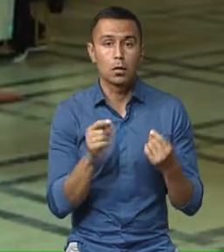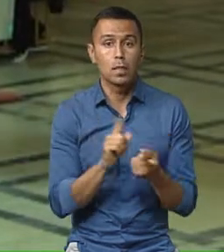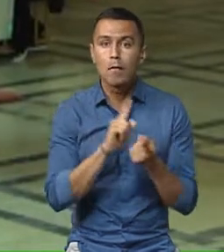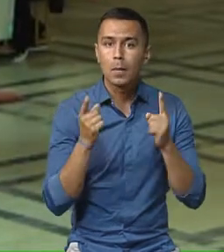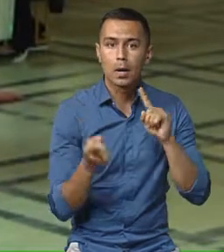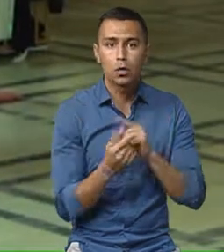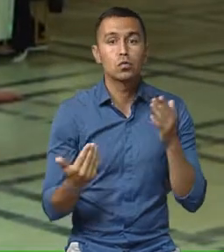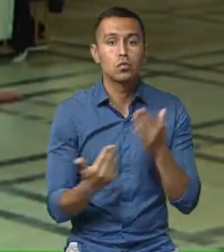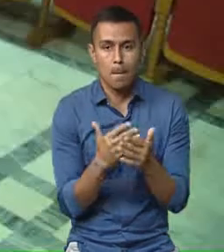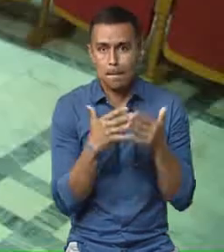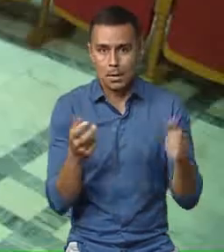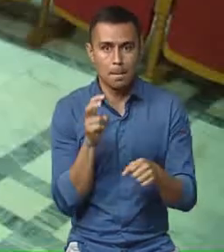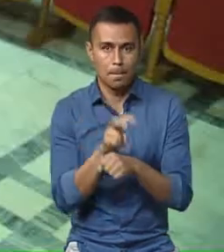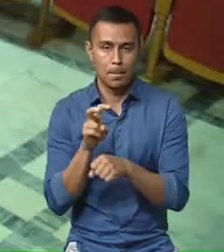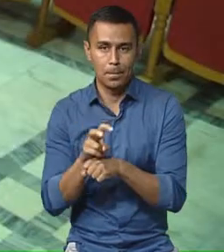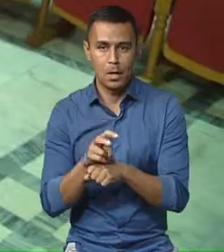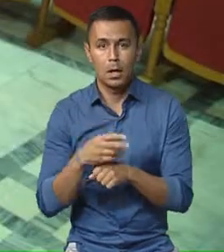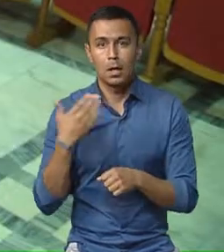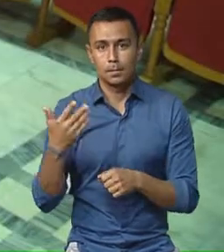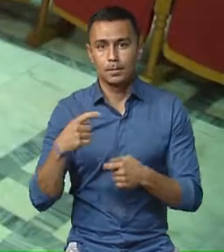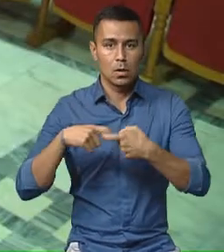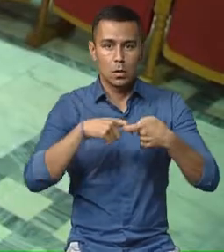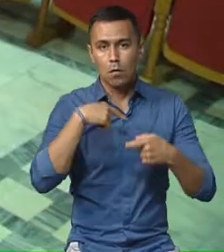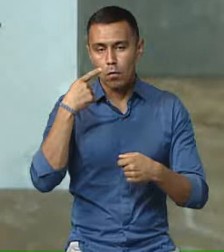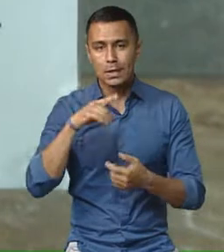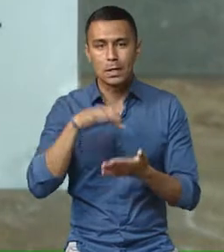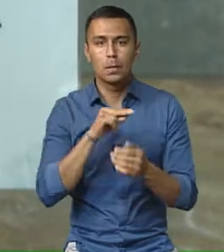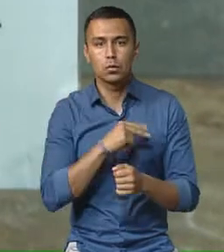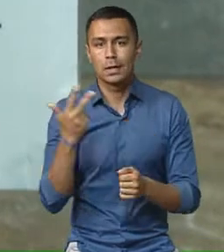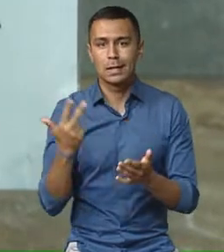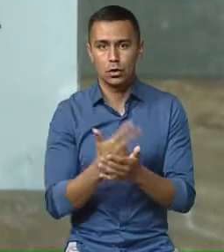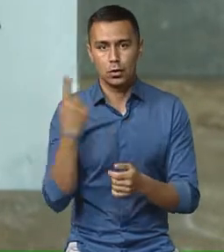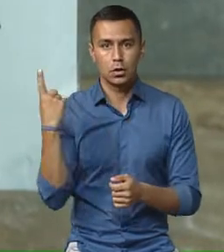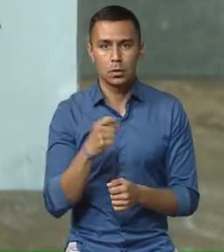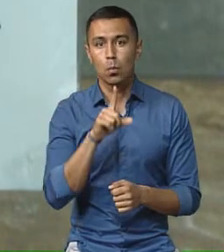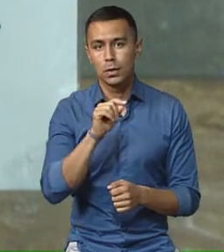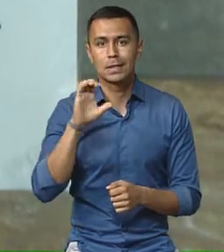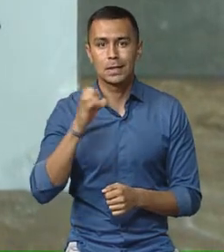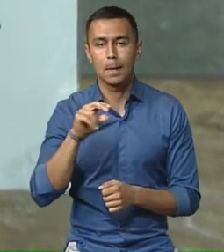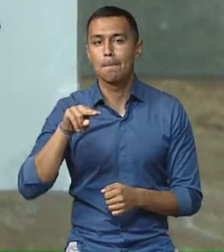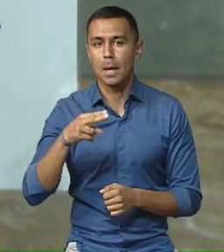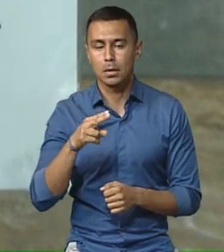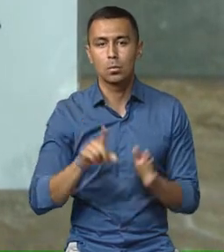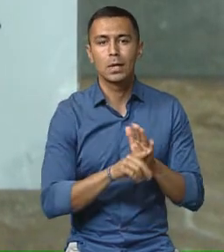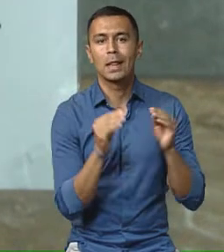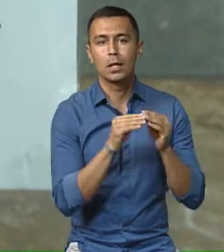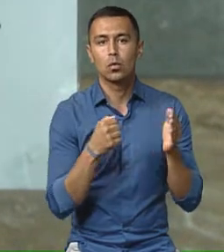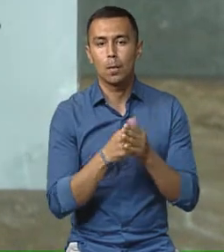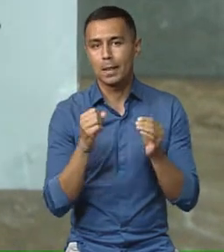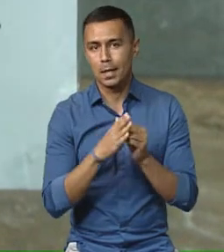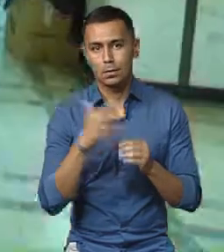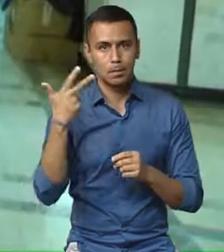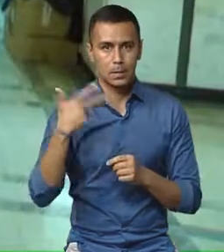навпаки, знову більше приходить. За словами координаторки, центр працює 3 рази на тиждень – у понеділок, середу та п'ятницю з 10